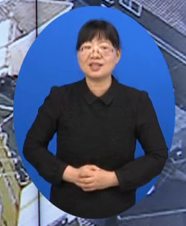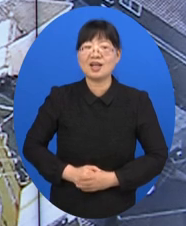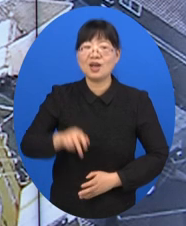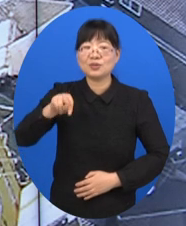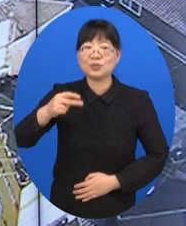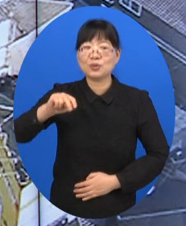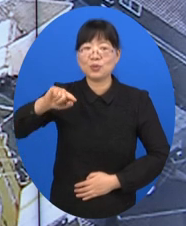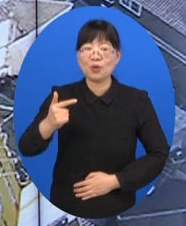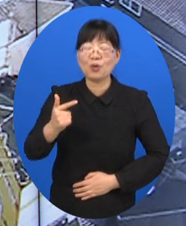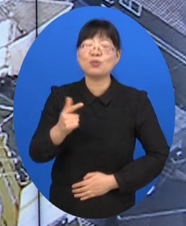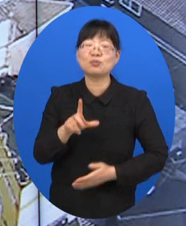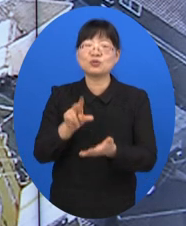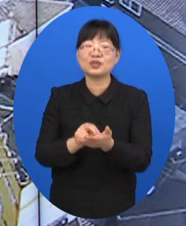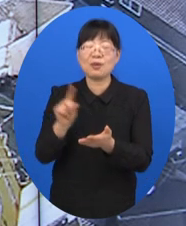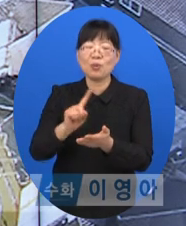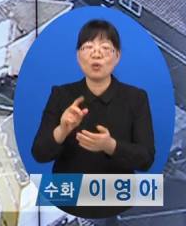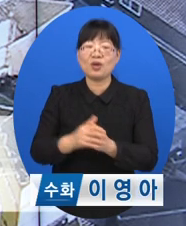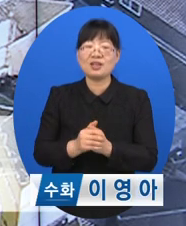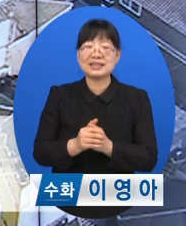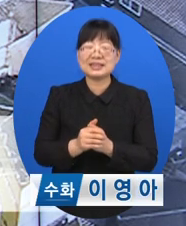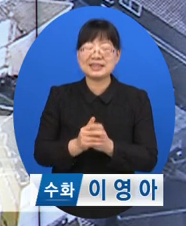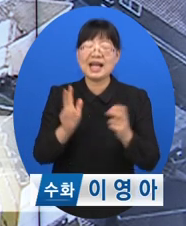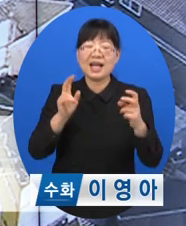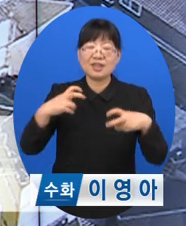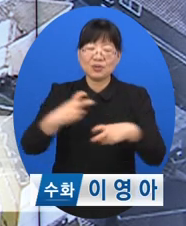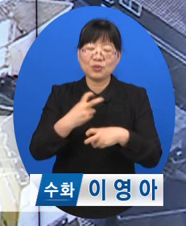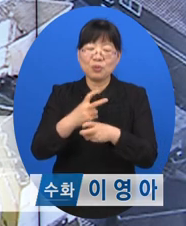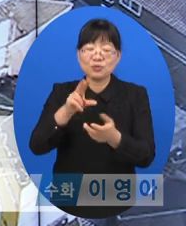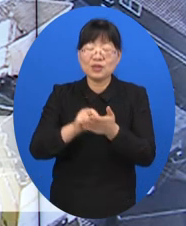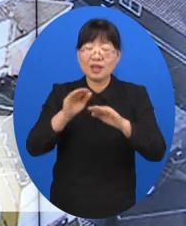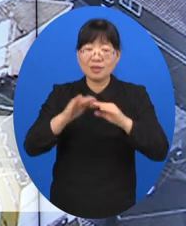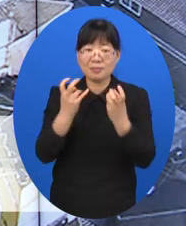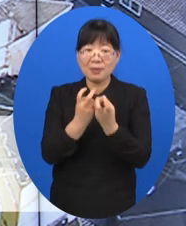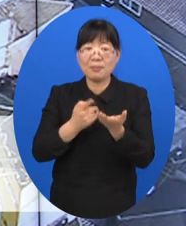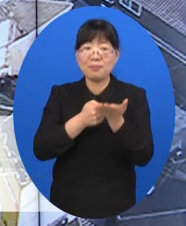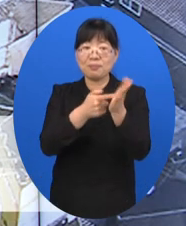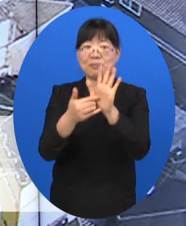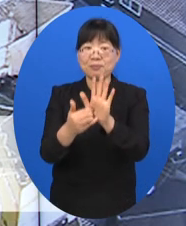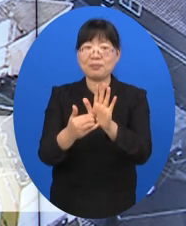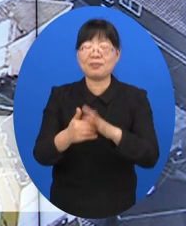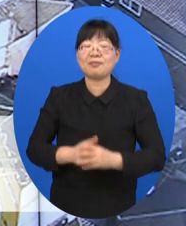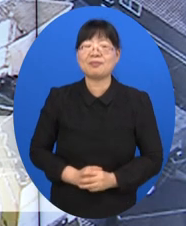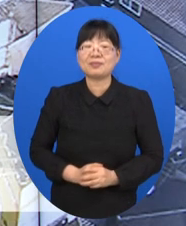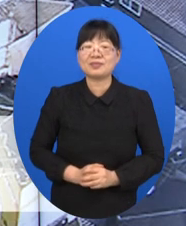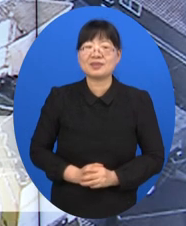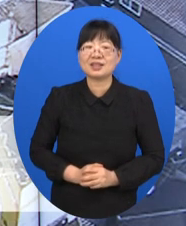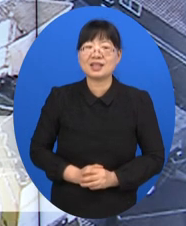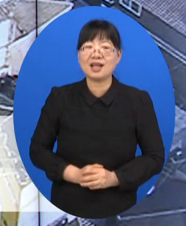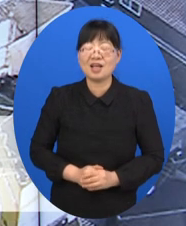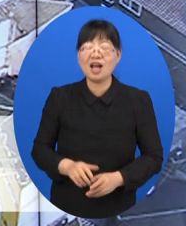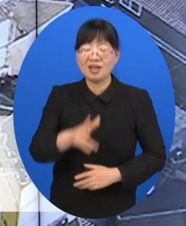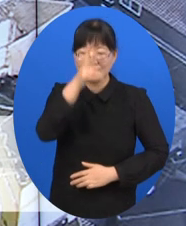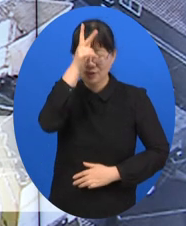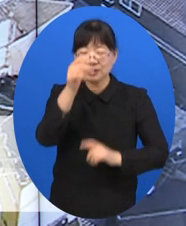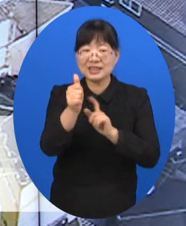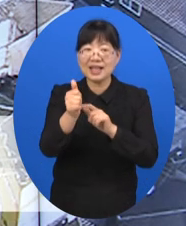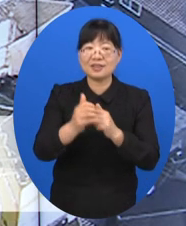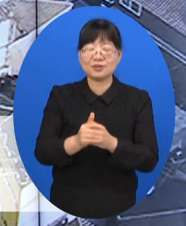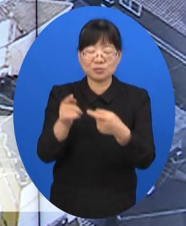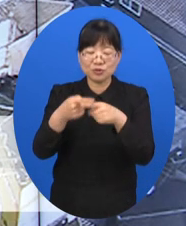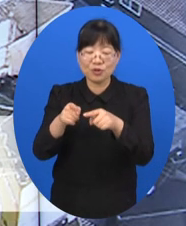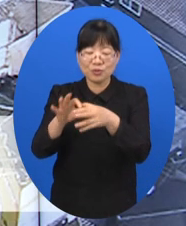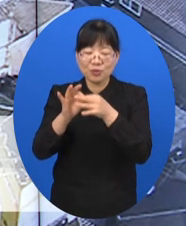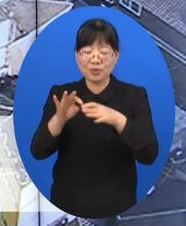수도권의 고질적인 문제인 출퇴근길 상습 정체를 개선할 수 있는 방안이 나왔습니다. 경기도 자치경찰이 전문 공학 분석을